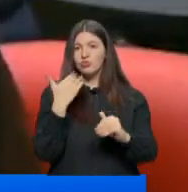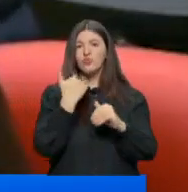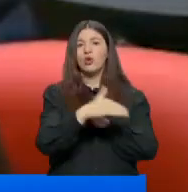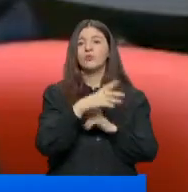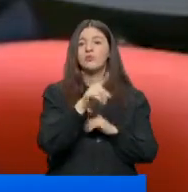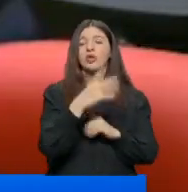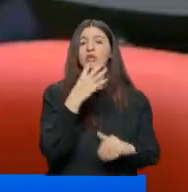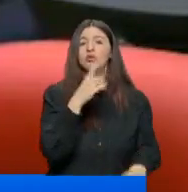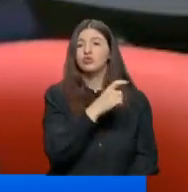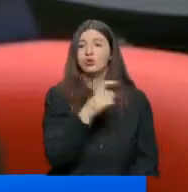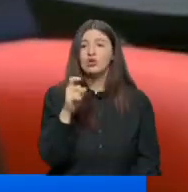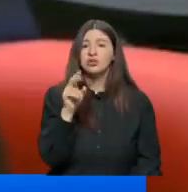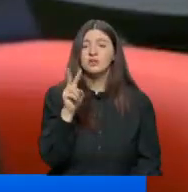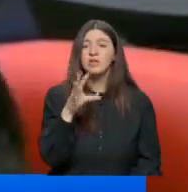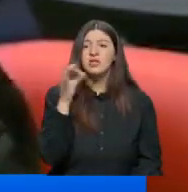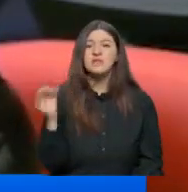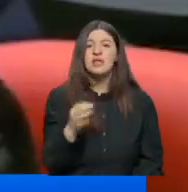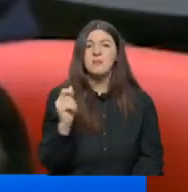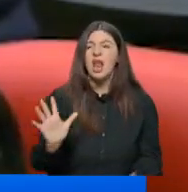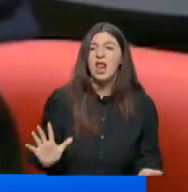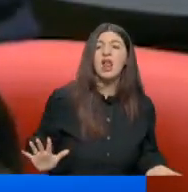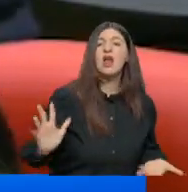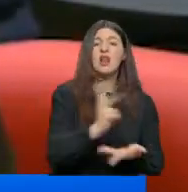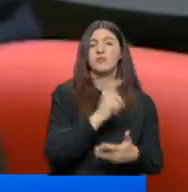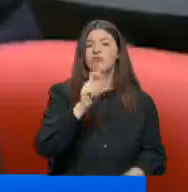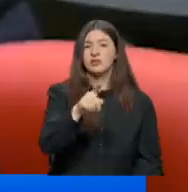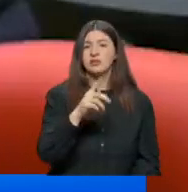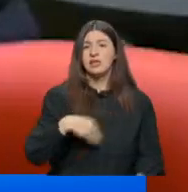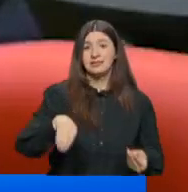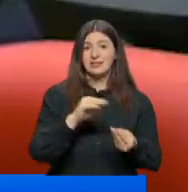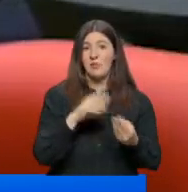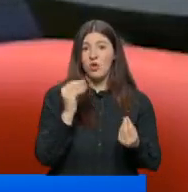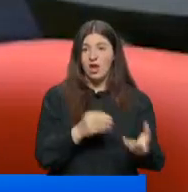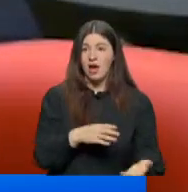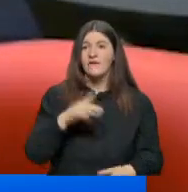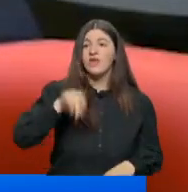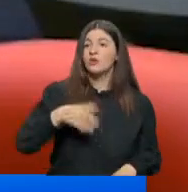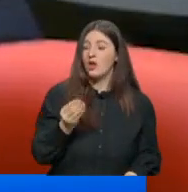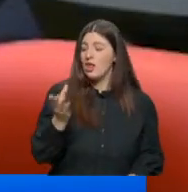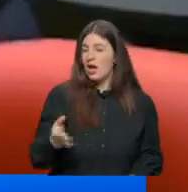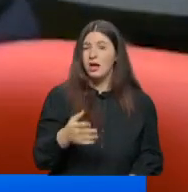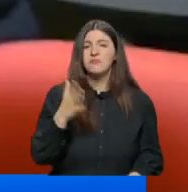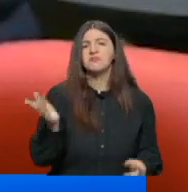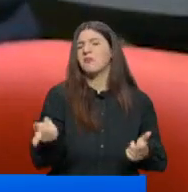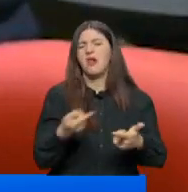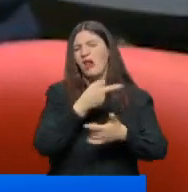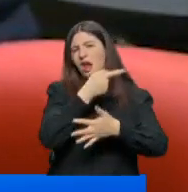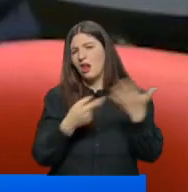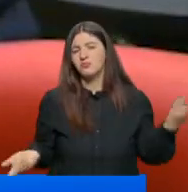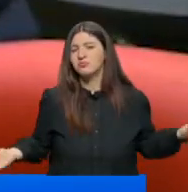Milletten 4925 milyar para toplayacaksınız. Zam olarak, vergi olarak vesaire